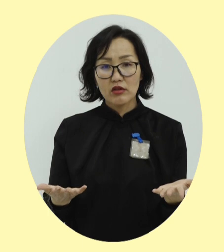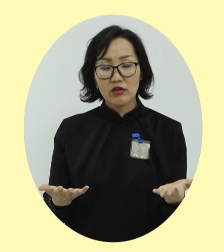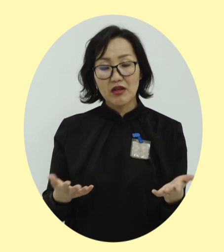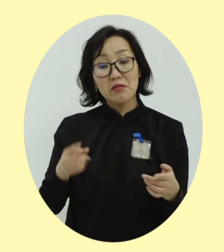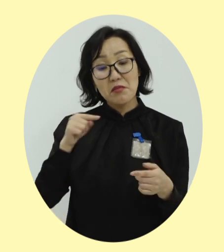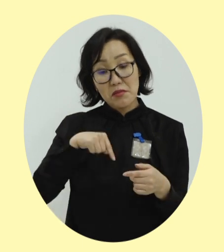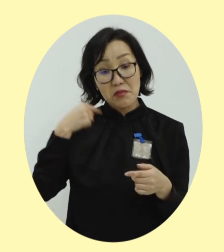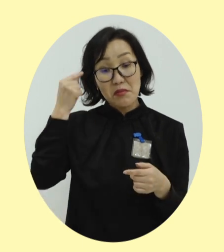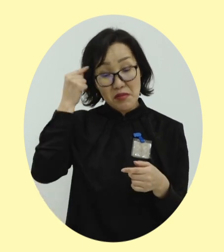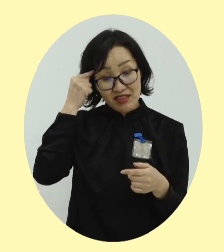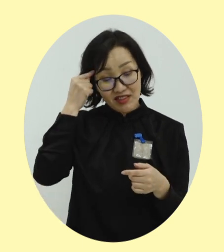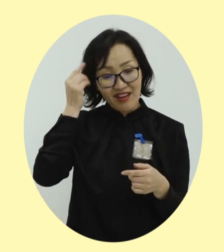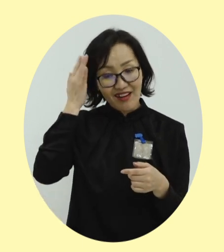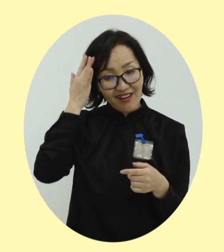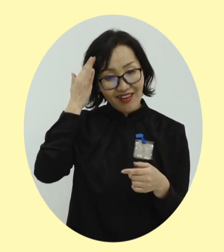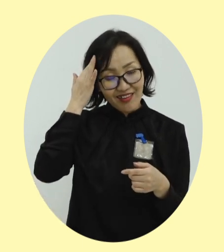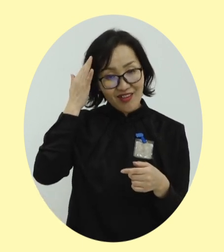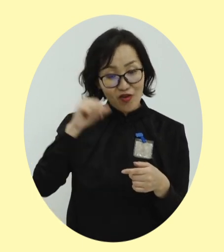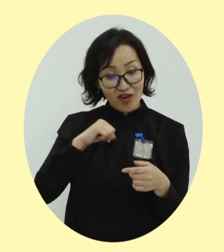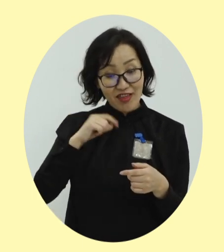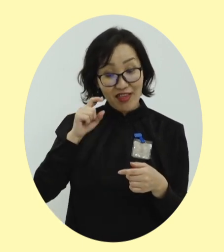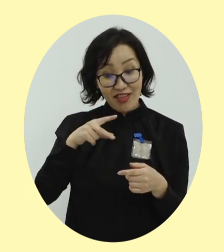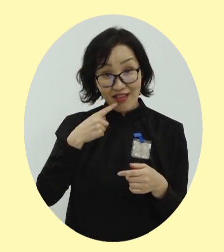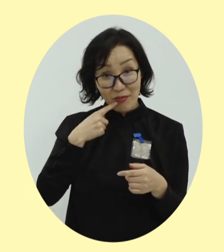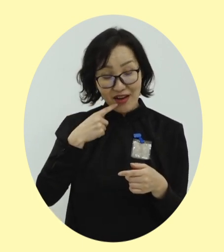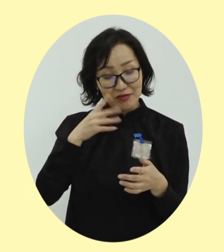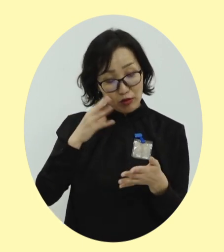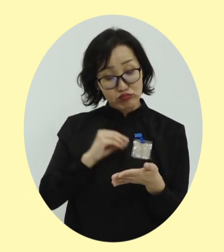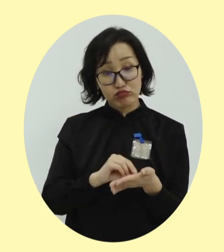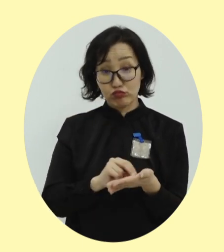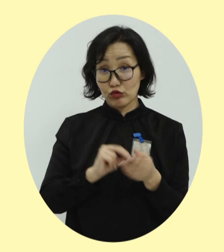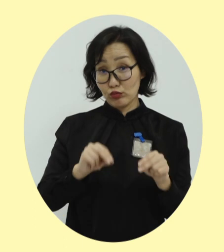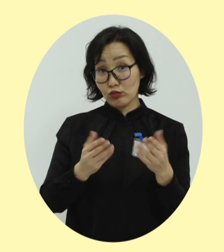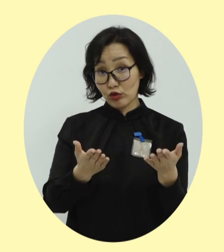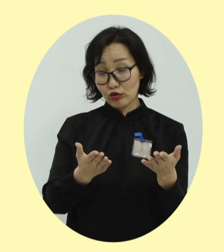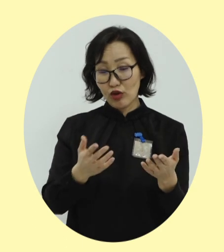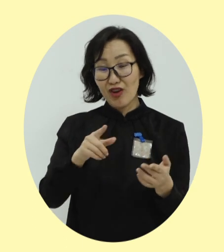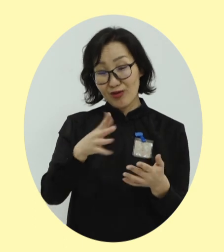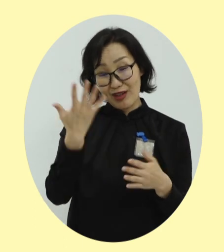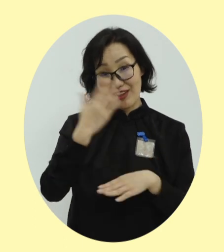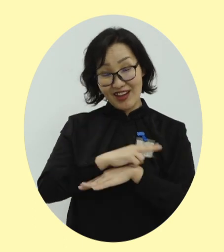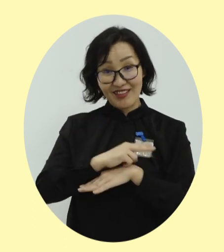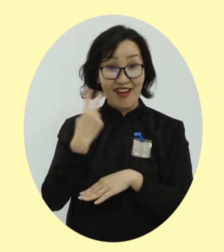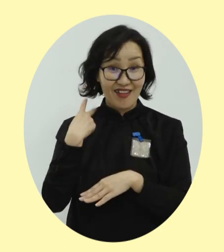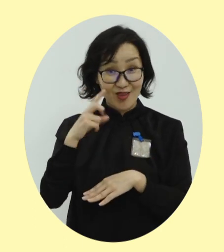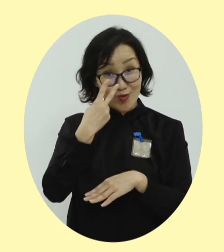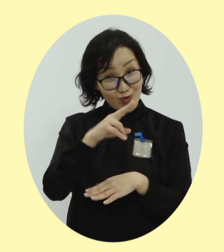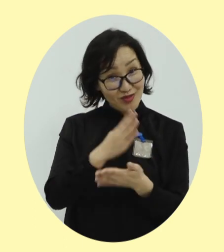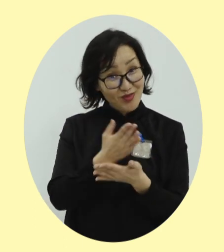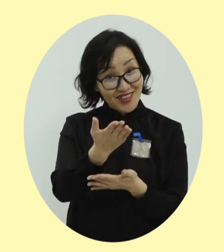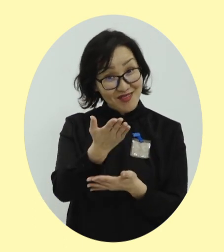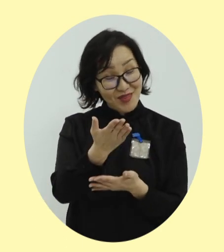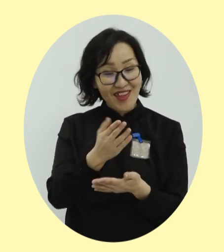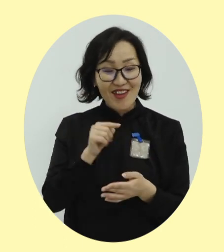Мөн мэддэг гадаад хэлээрээ бичиж болно. Хүүхдүүд та бүхэн 5 дугаар ангид одоо англи хэлний хичээл үзэж байгаа.